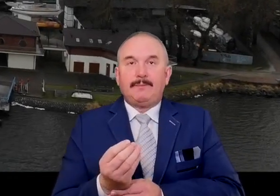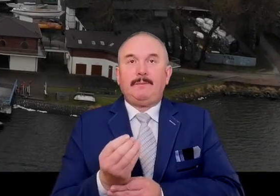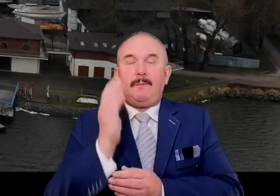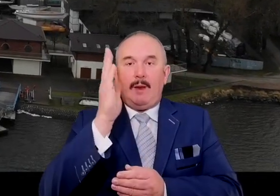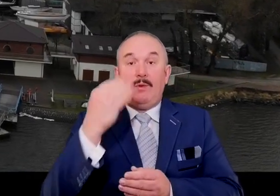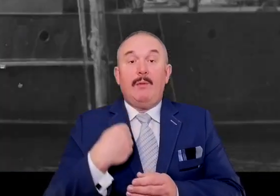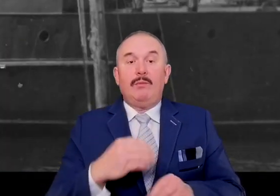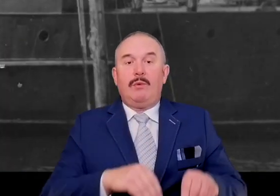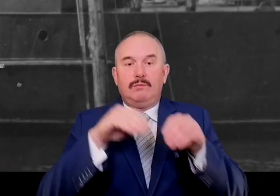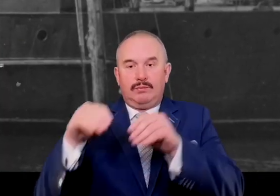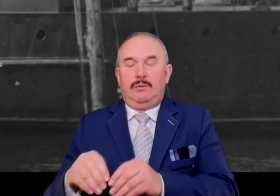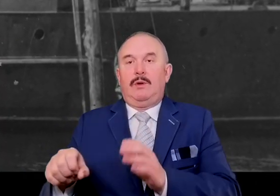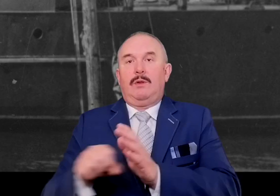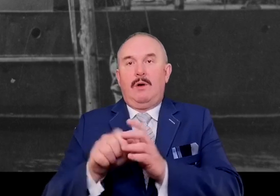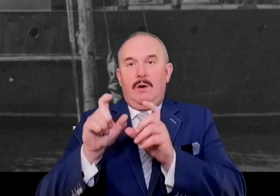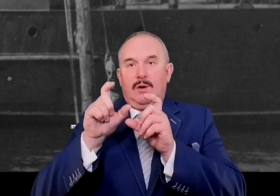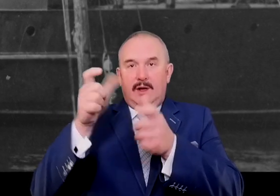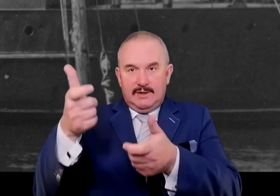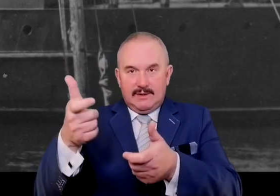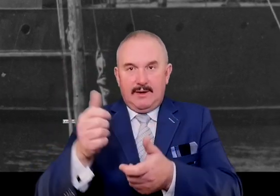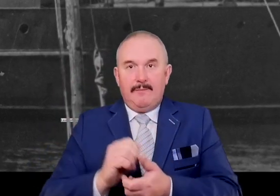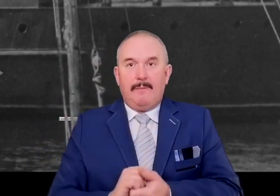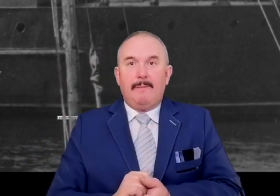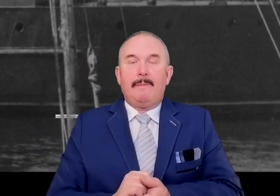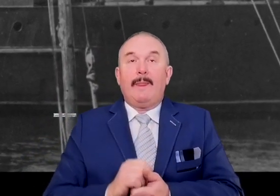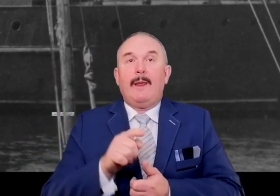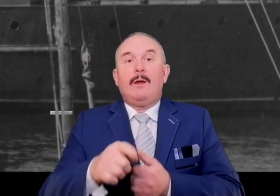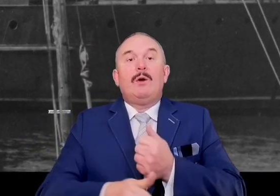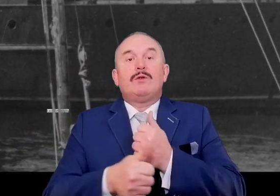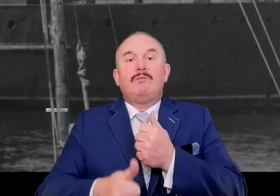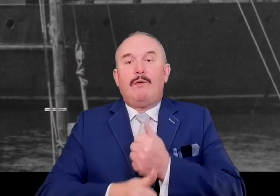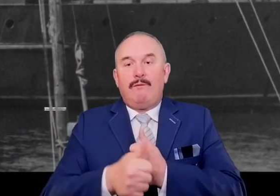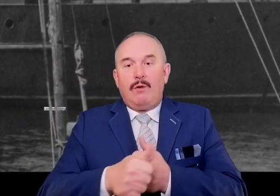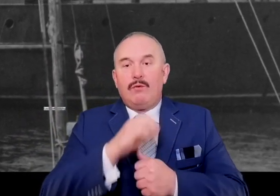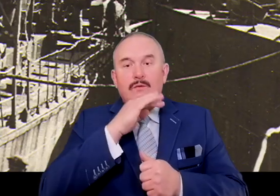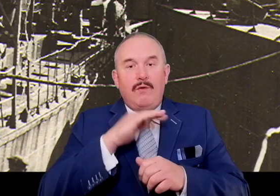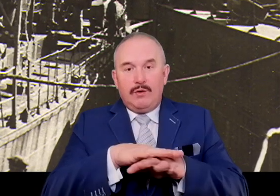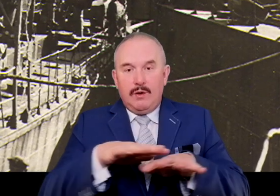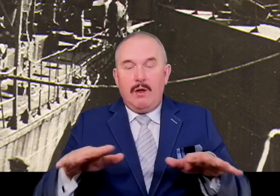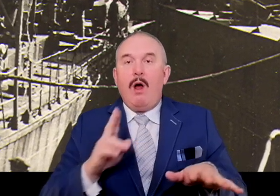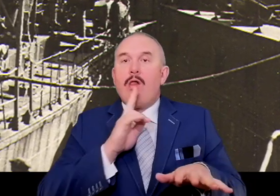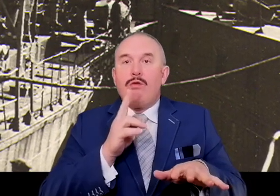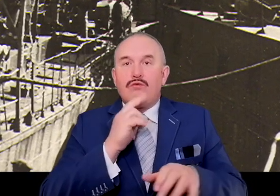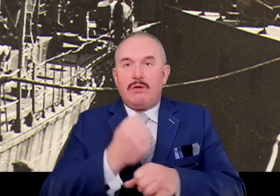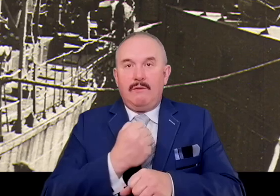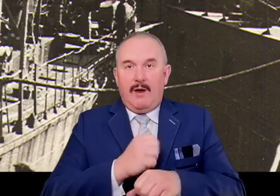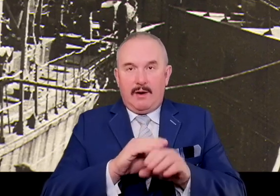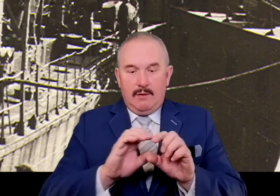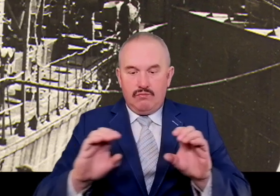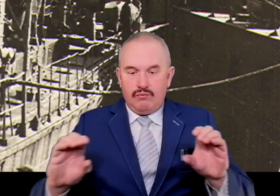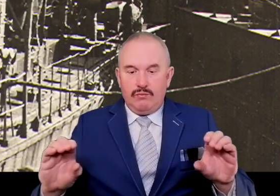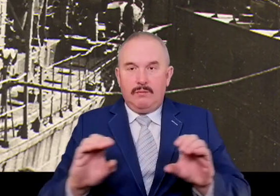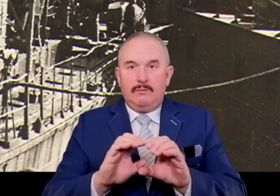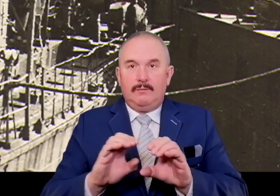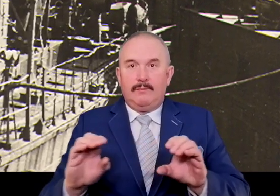przebazowywane były na teren Wolnego Miasta Gdańska. Związane to było z pojawianiem się na wodach Zatoki Pokrywy Lodowej. Ale wracając